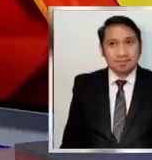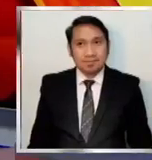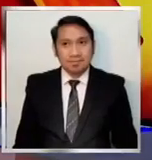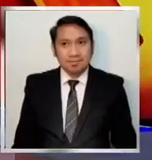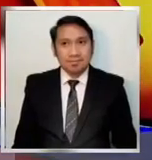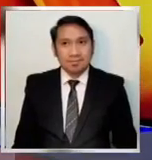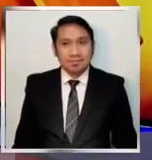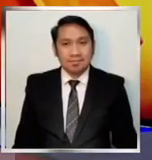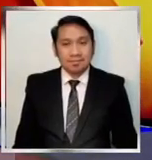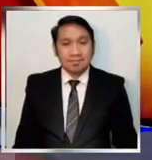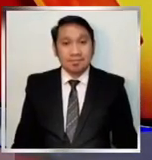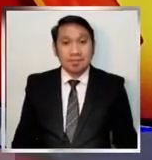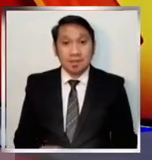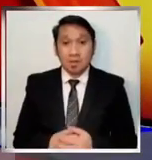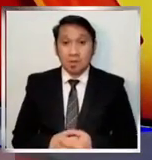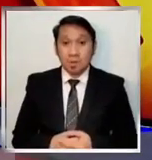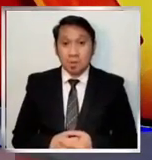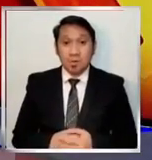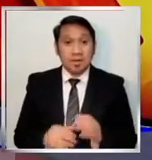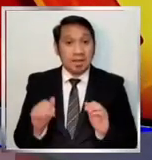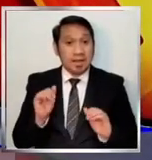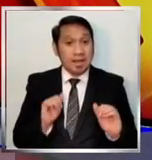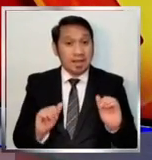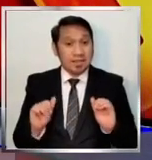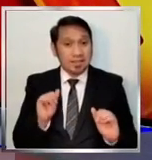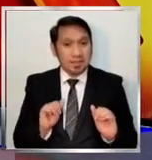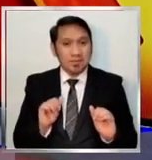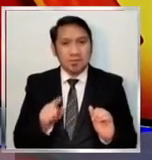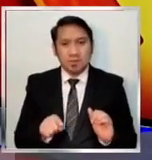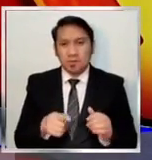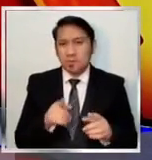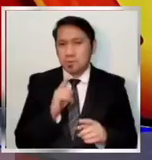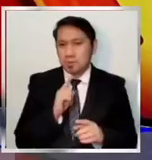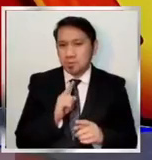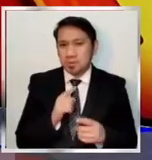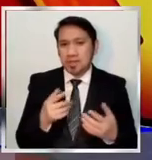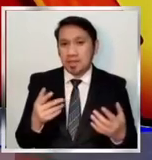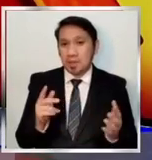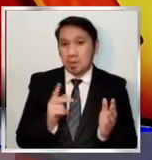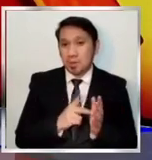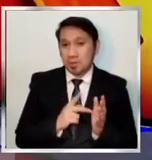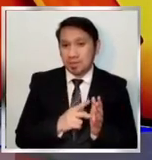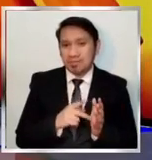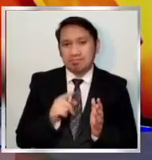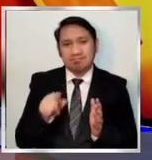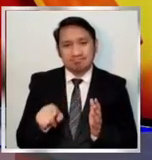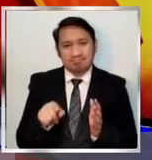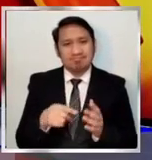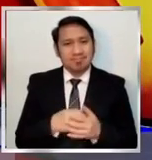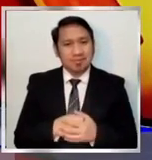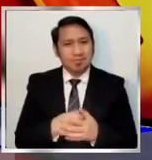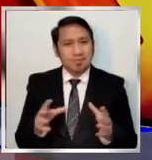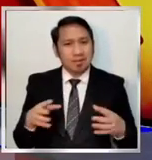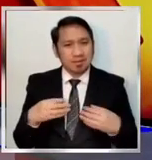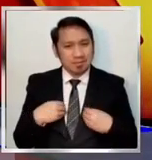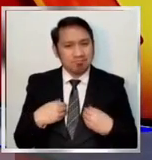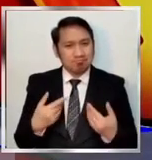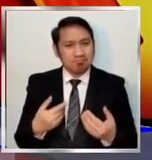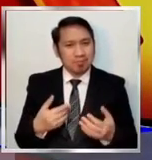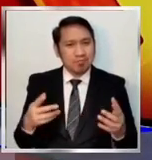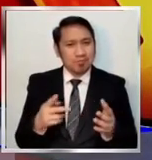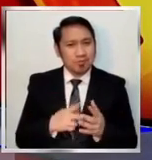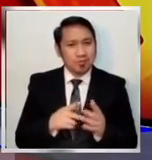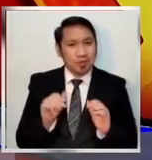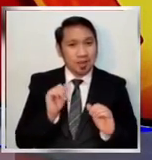Bukod sa palabang aktingan, game rin sa kulitan ang cast ng hit GMA Afternoon Prime na Abot Kamay na Pangarap. Ang bida niyang